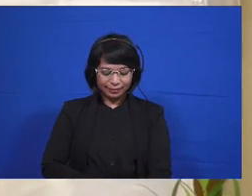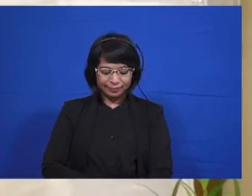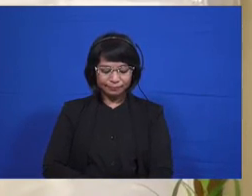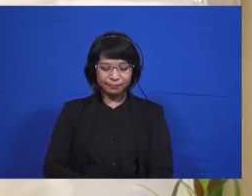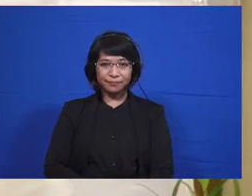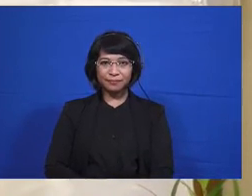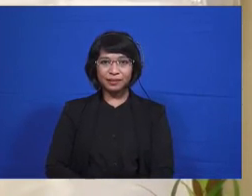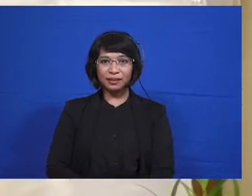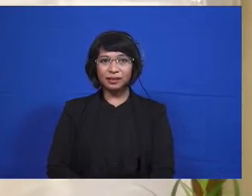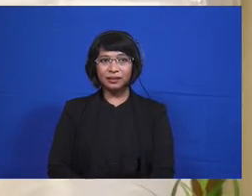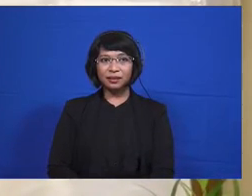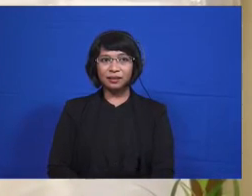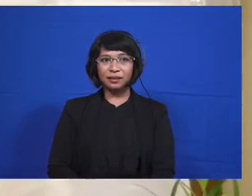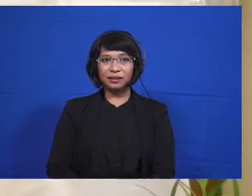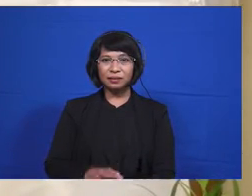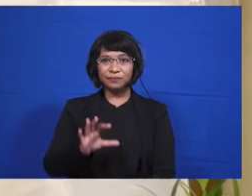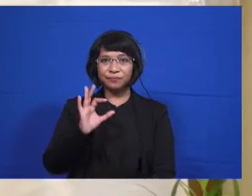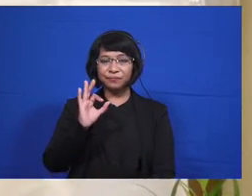Poso